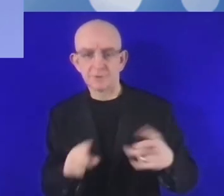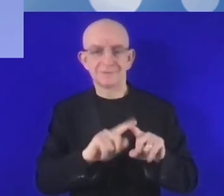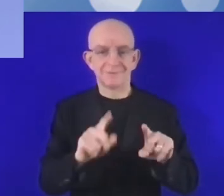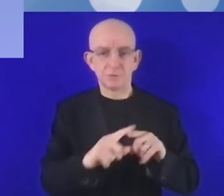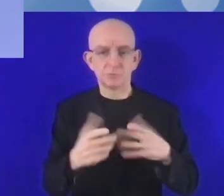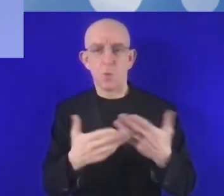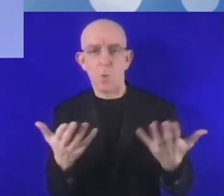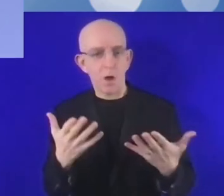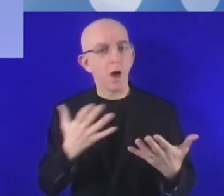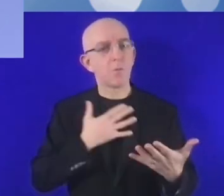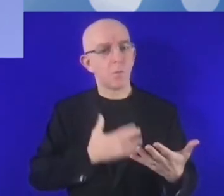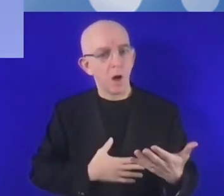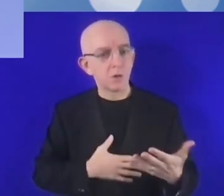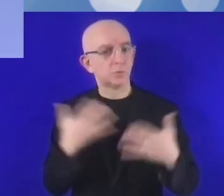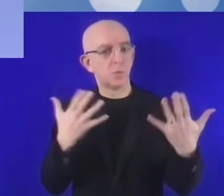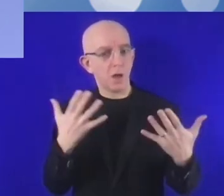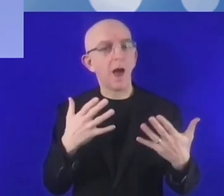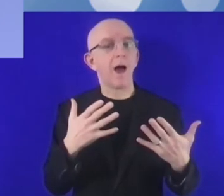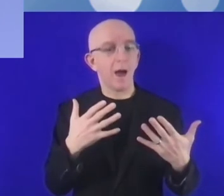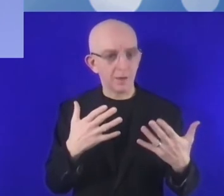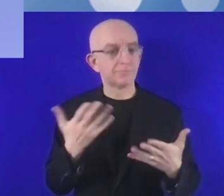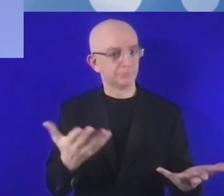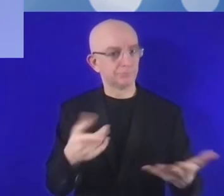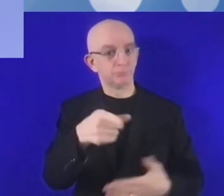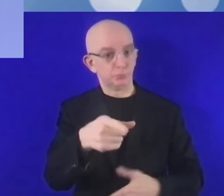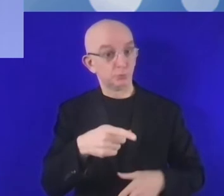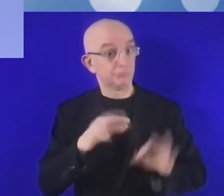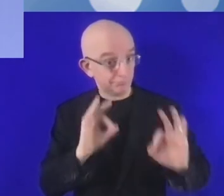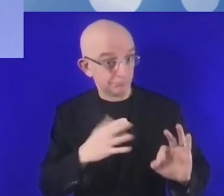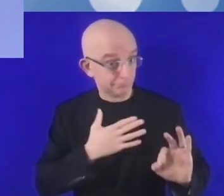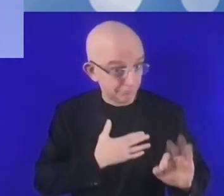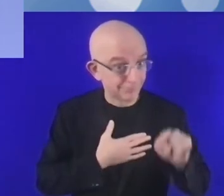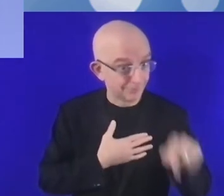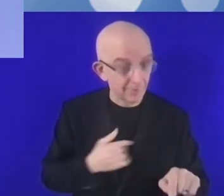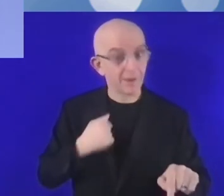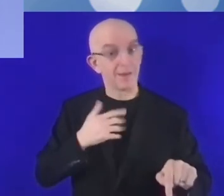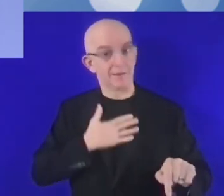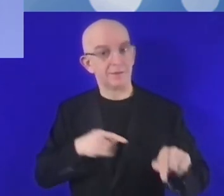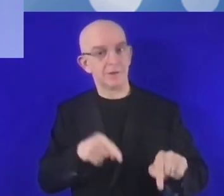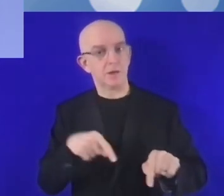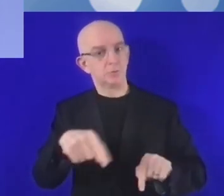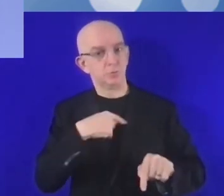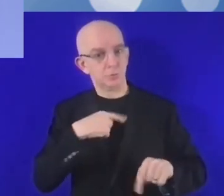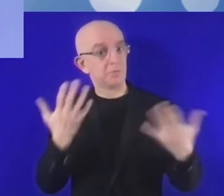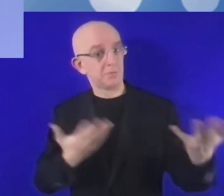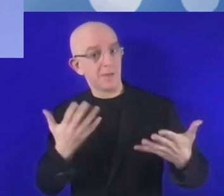bonne santé. Alors, c'est une question à laquelle il est difficile de répondre objectivement.